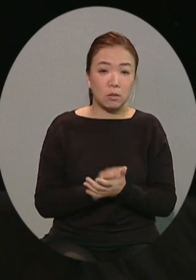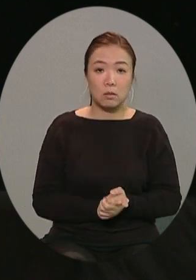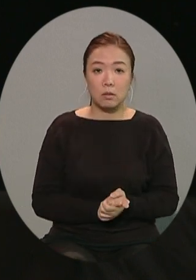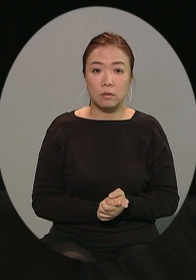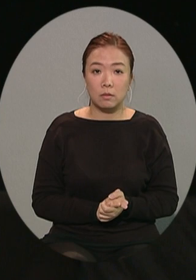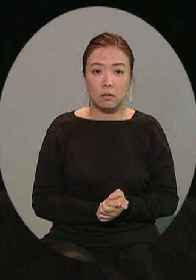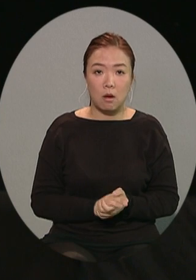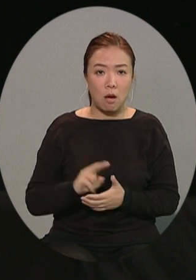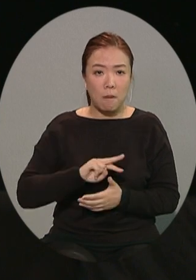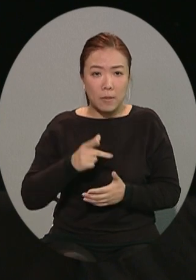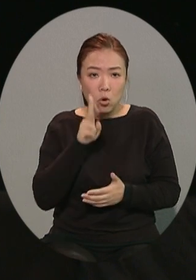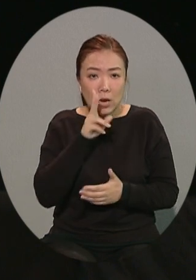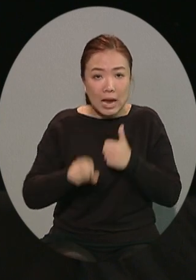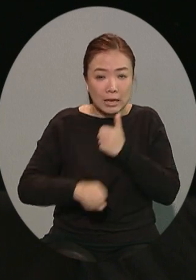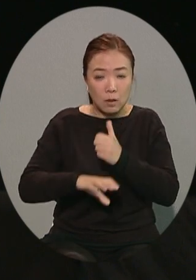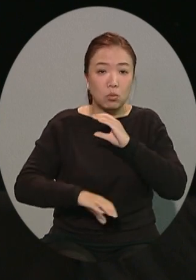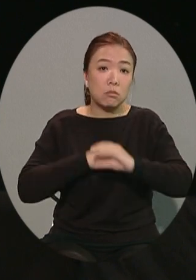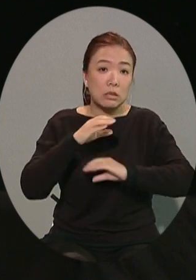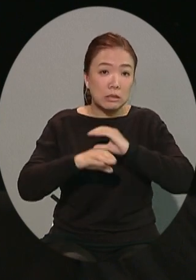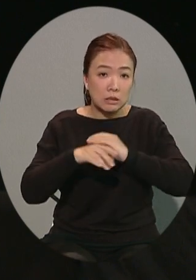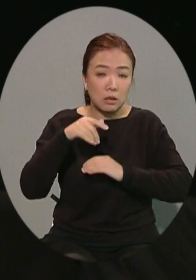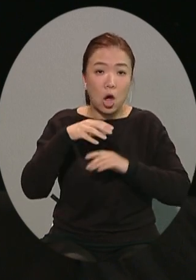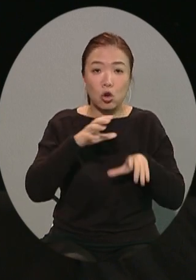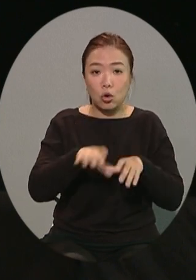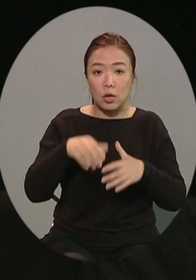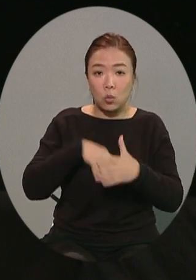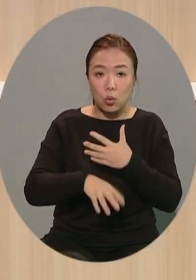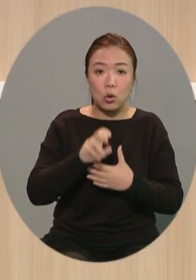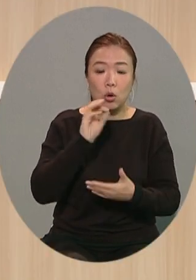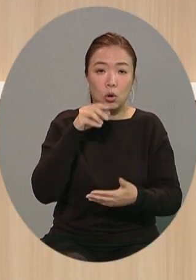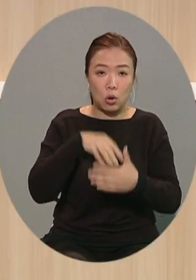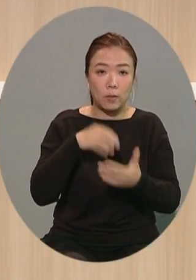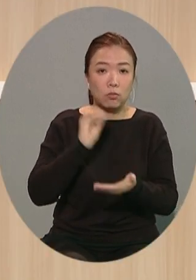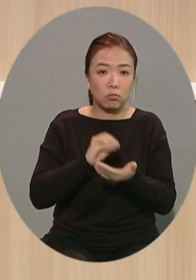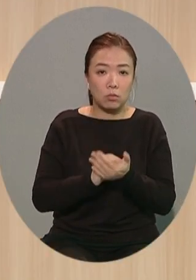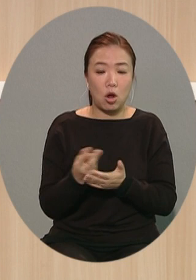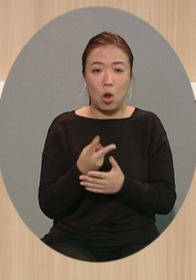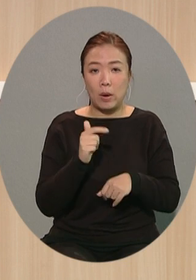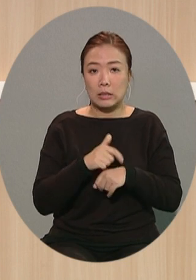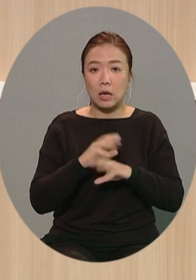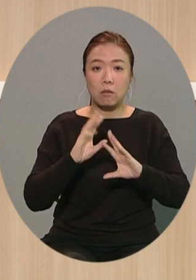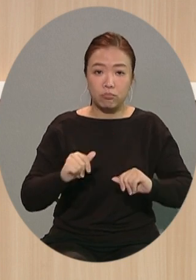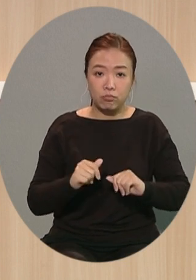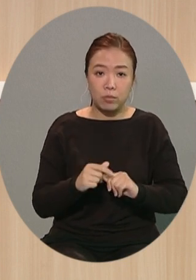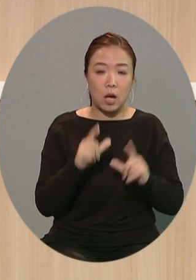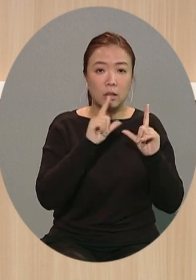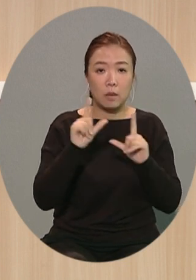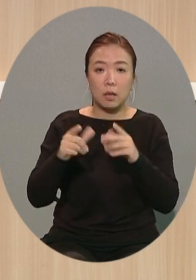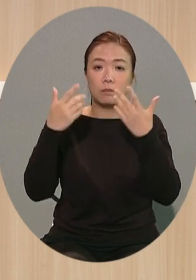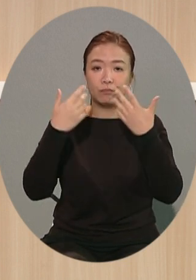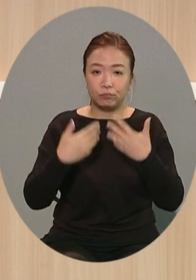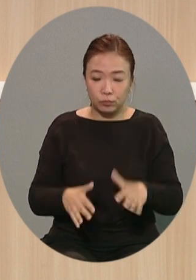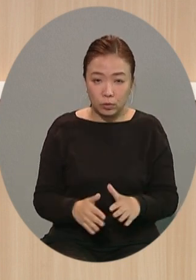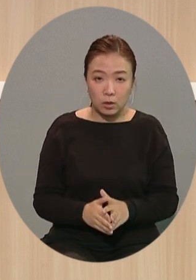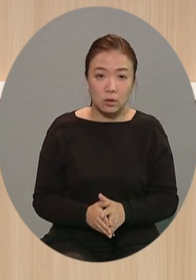非常之高昂嘅基建就會喺區議會入面去建成。 好，兩位嘅時間都用曬，各自答完問題之後咧，跟住落嚟就